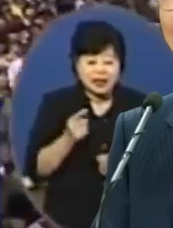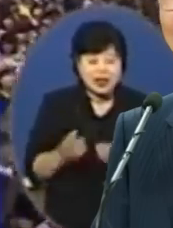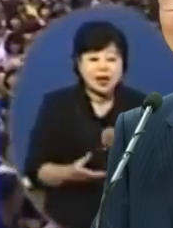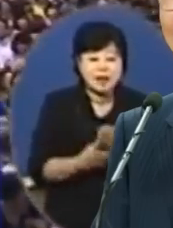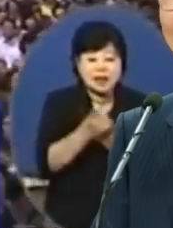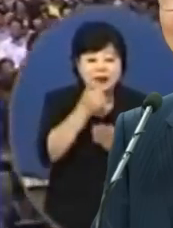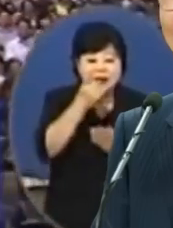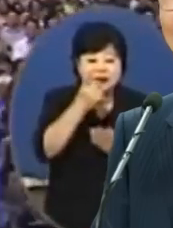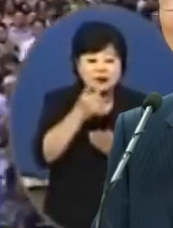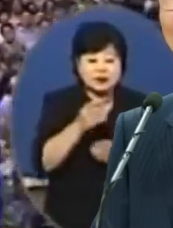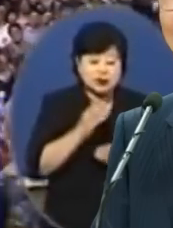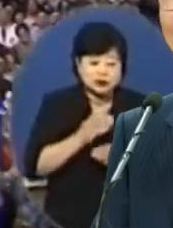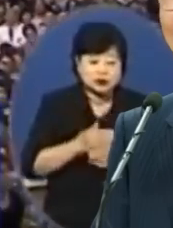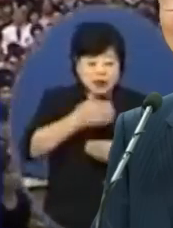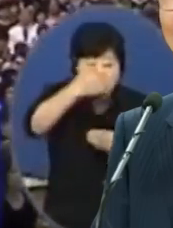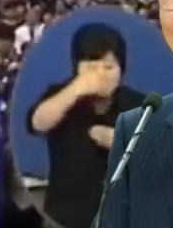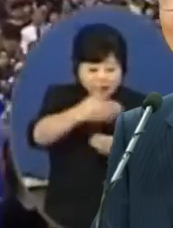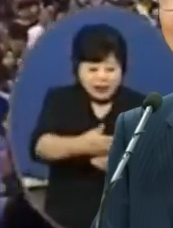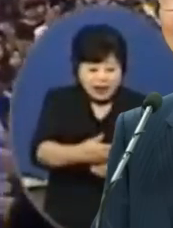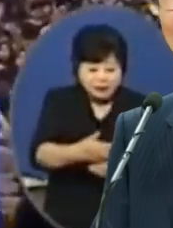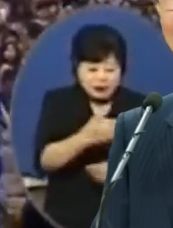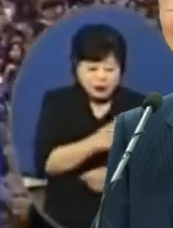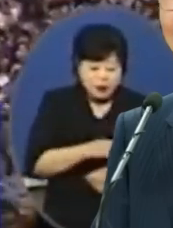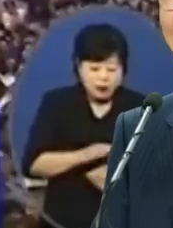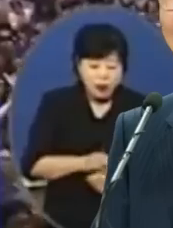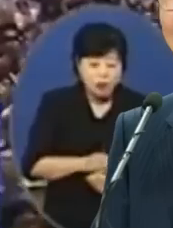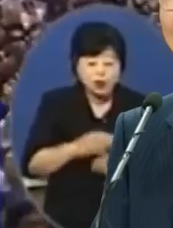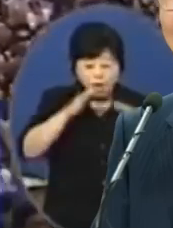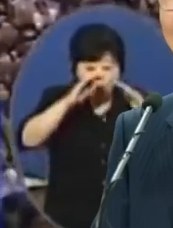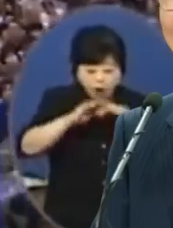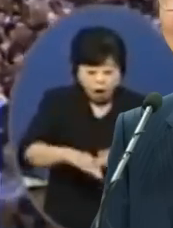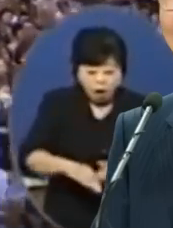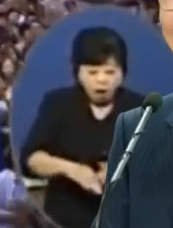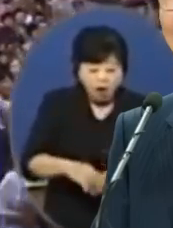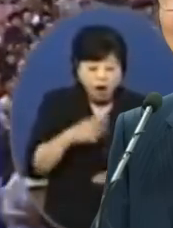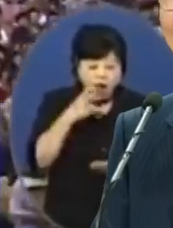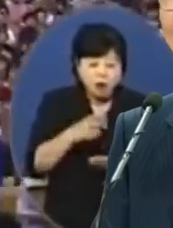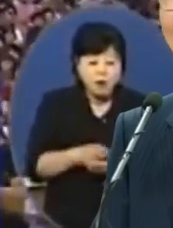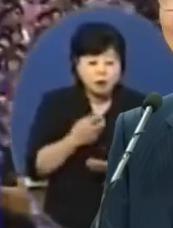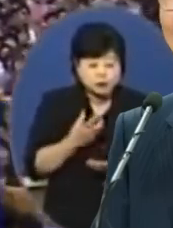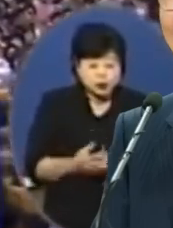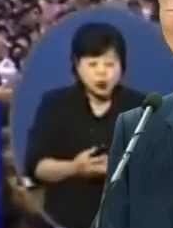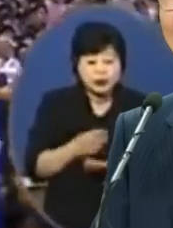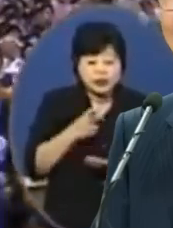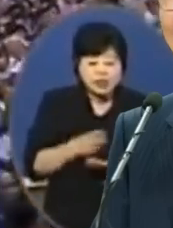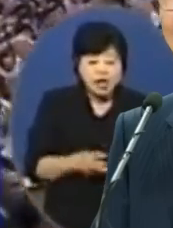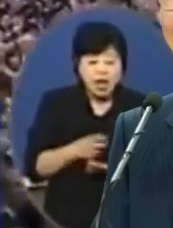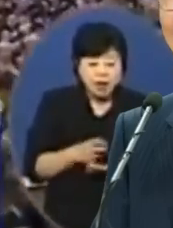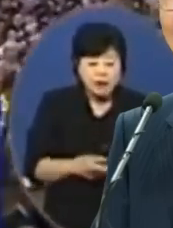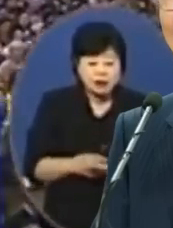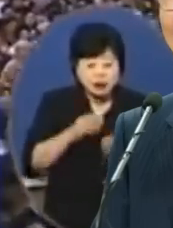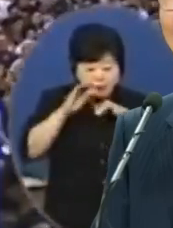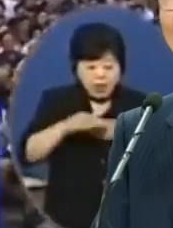원수된 것과 중간에 막힌 담을 자기 육체로 허시고 법조문으로 된 계명의 율법을 폐하셨으니 이는